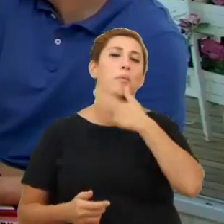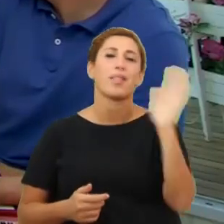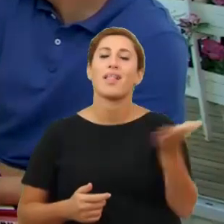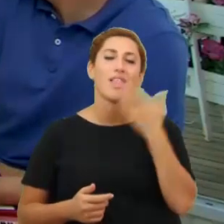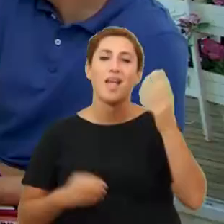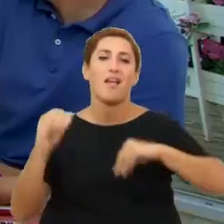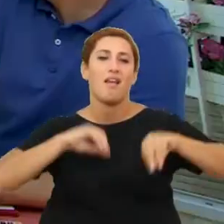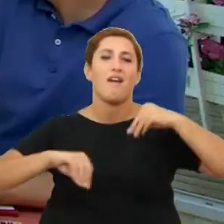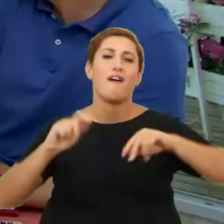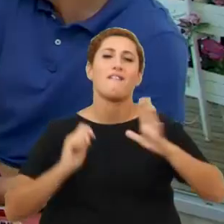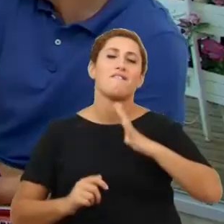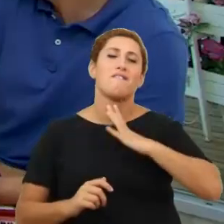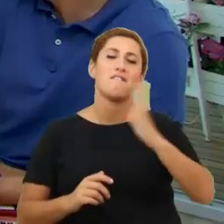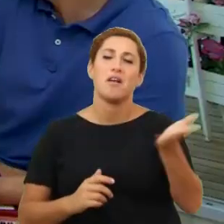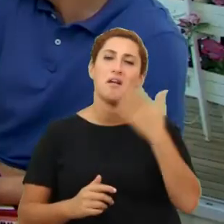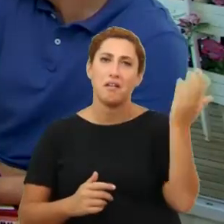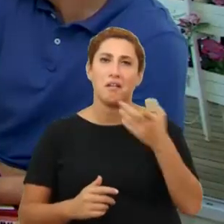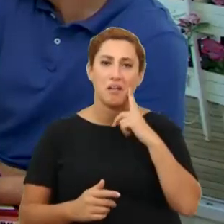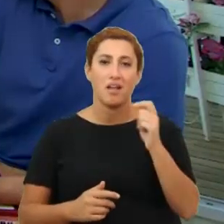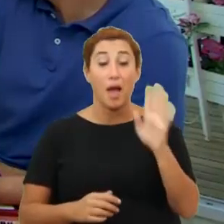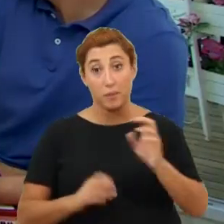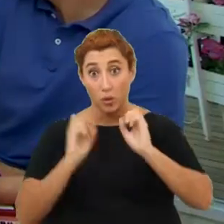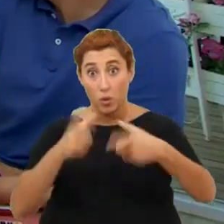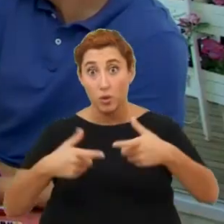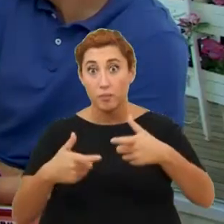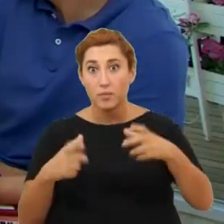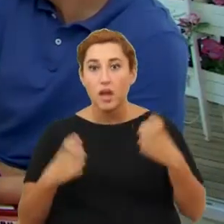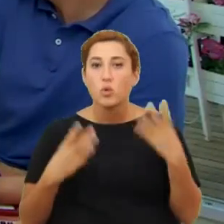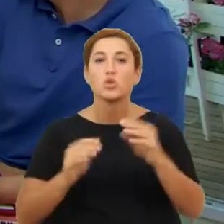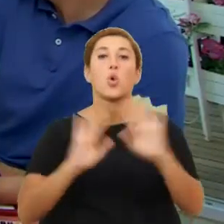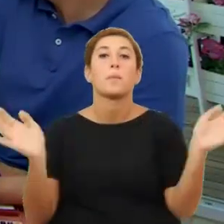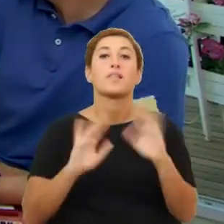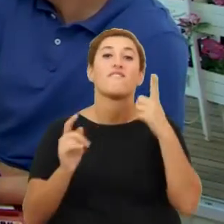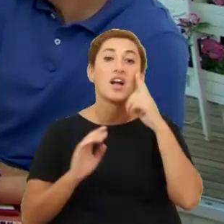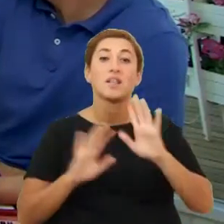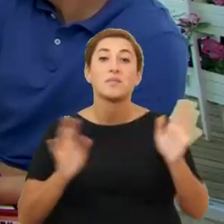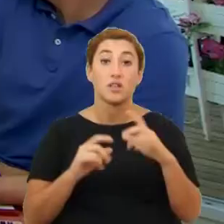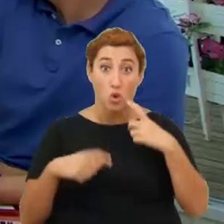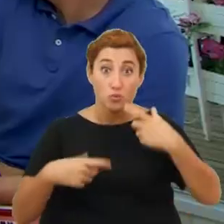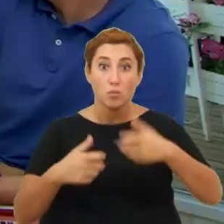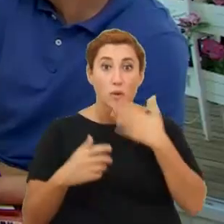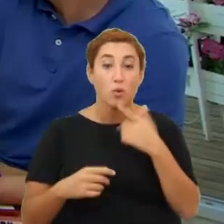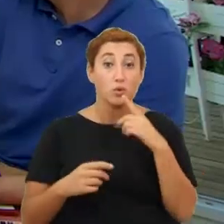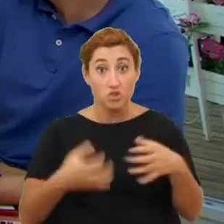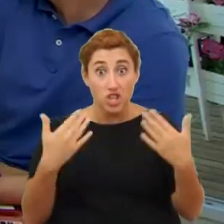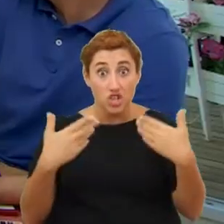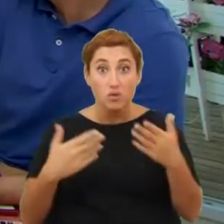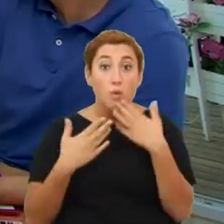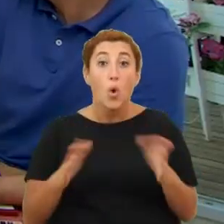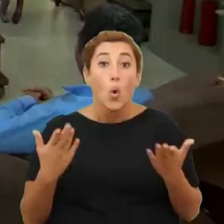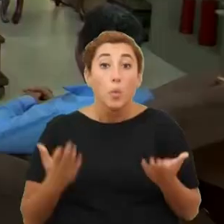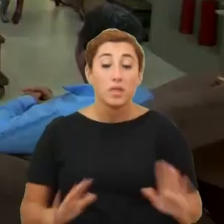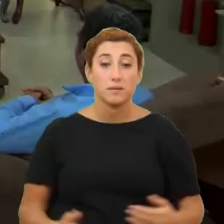bilmediğimiz nerelerinde paralar saklıyor var ya bu adam. Aha gidiyor. Ya nerede gidiyor. Olacak bak? Yok gidiyor. Kızım, vallahi. Şükrü vallahi çöpe gidiyor. Çıkar çıkar çıkar. Yok diyorum